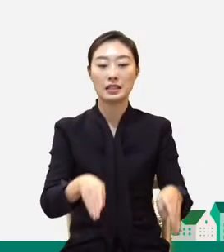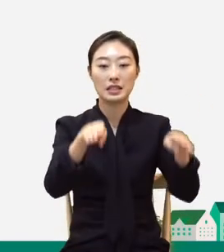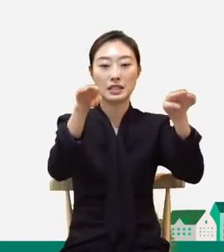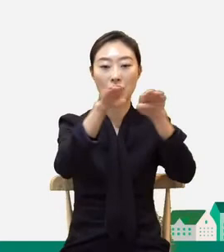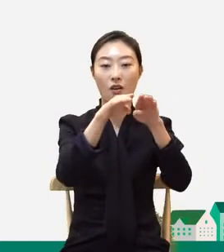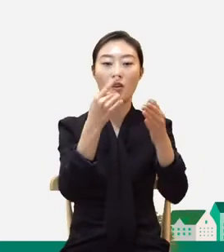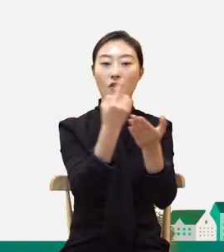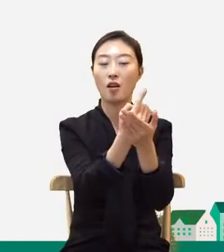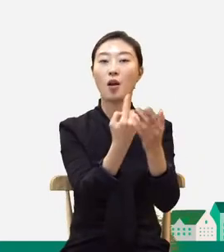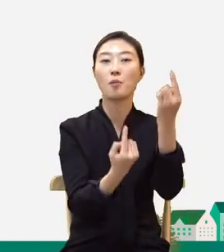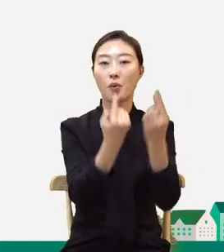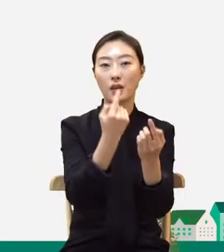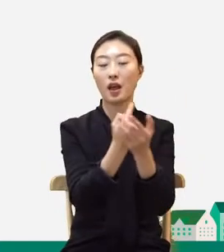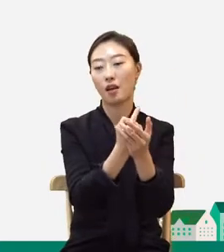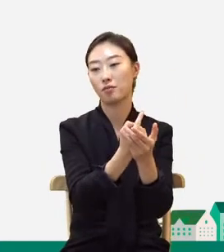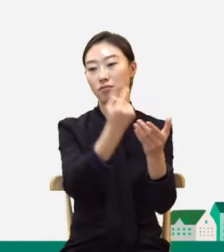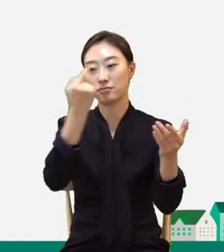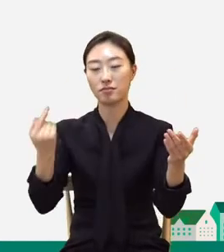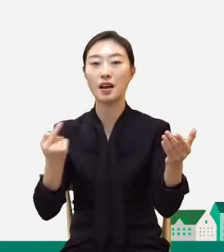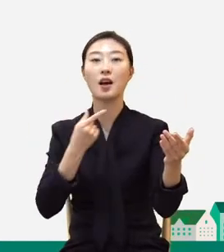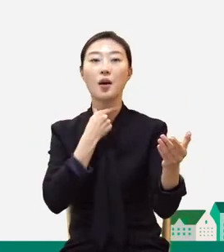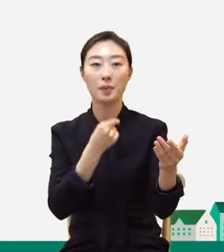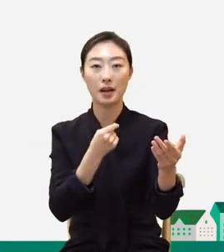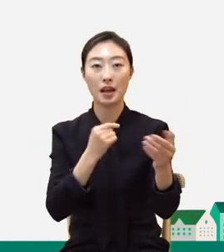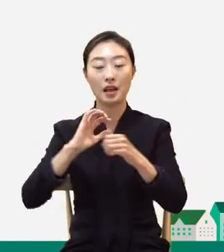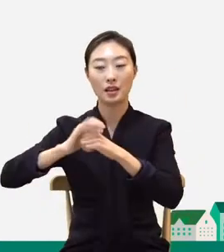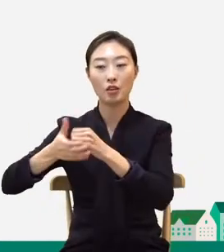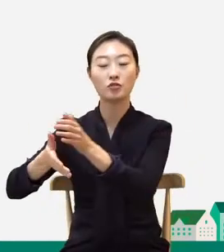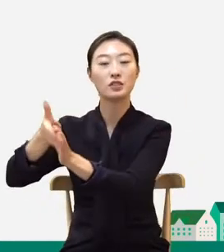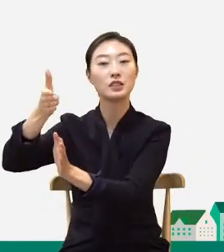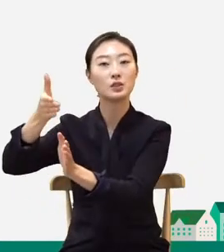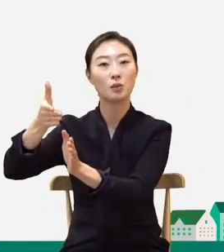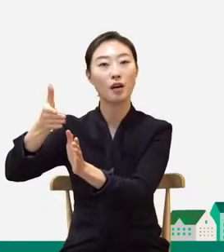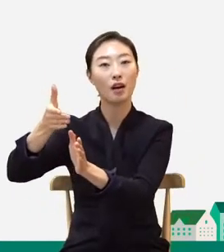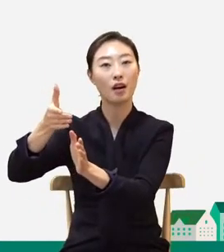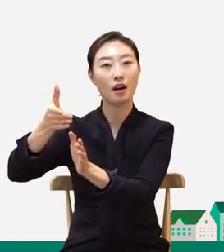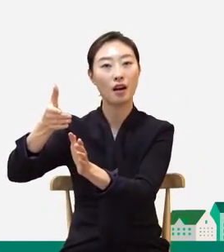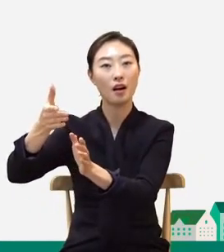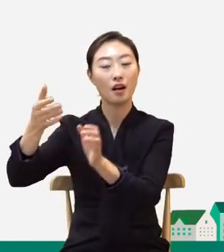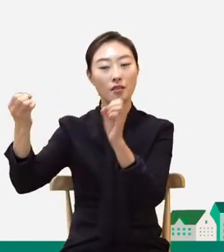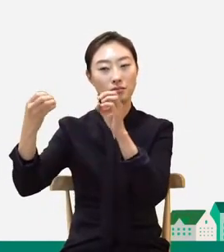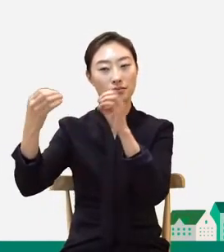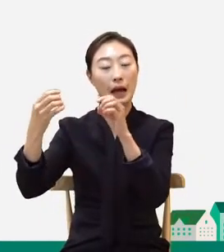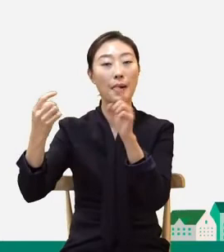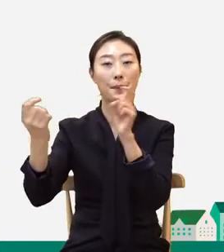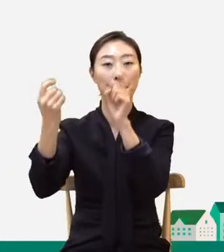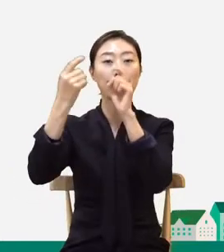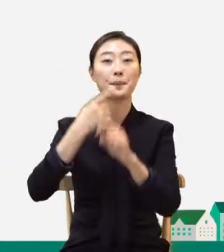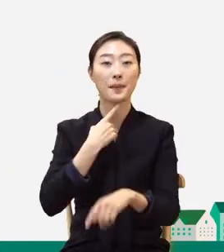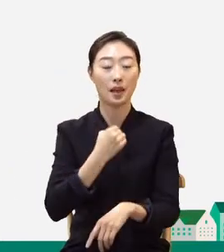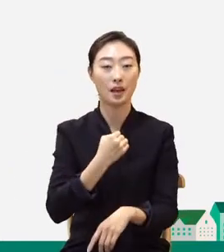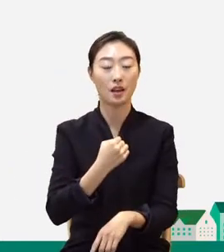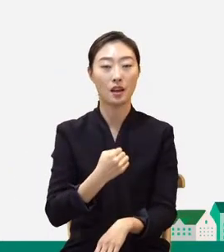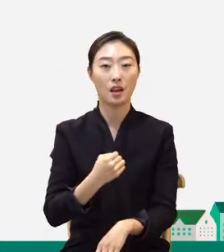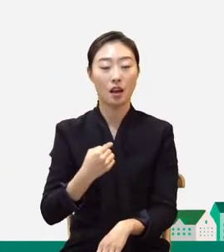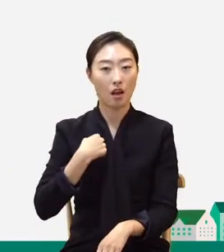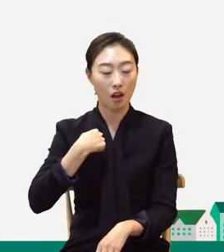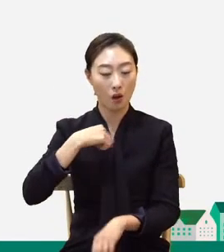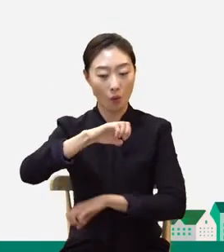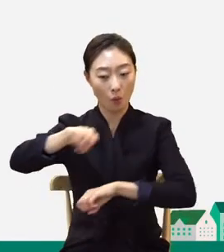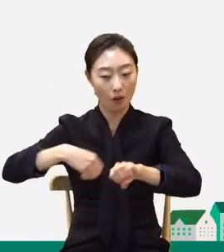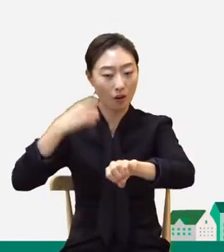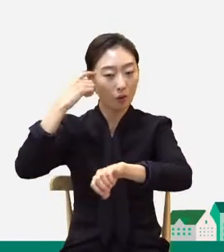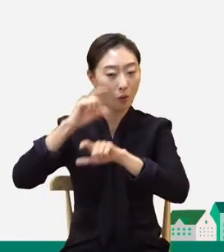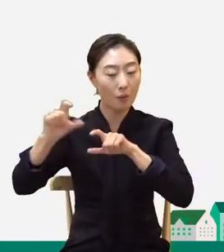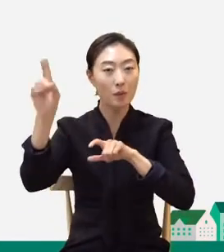밝혀야지 뭐 어떤 조치를 한다라는 것들이 대구시와의 되게 쟁점이 되었었는데 오히려 저희가 고민했었던